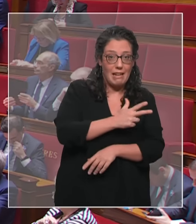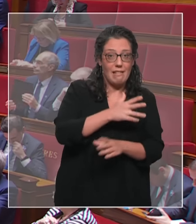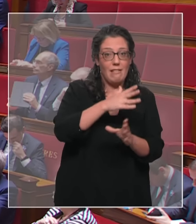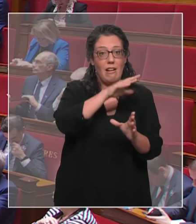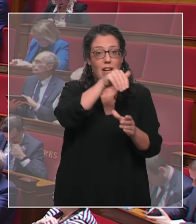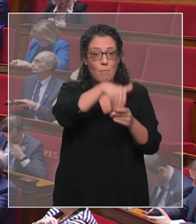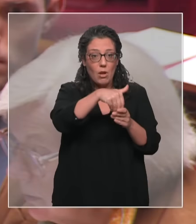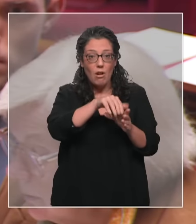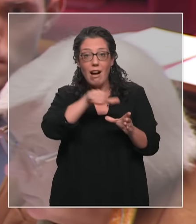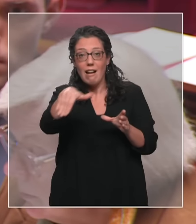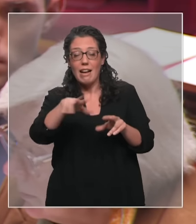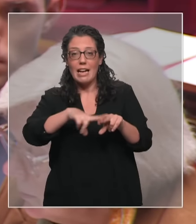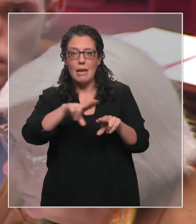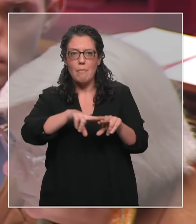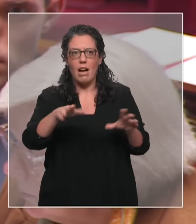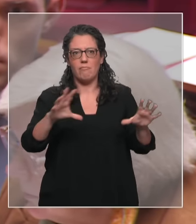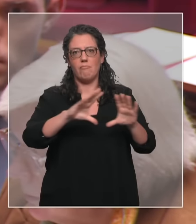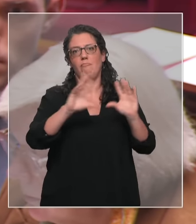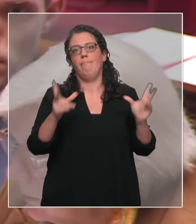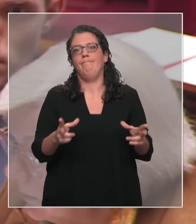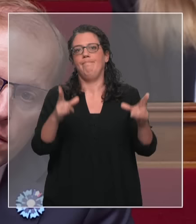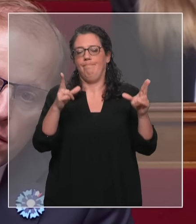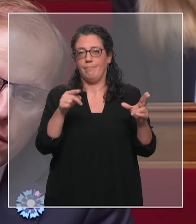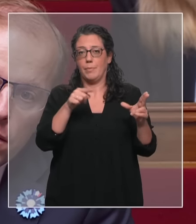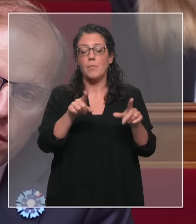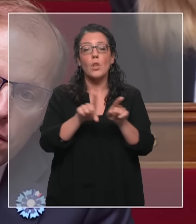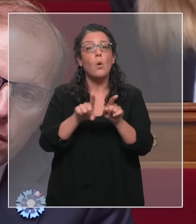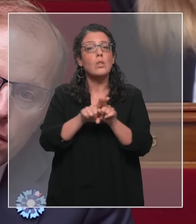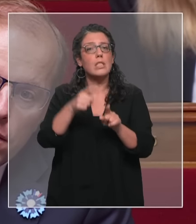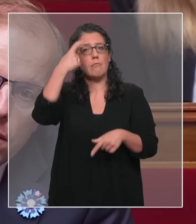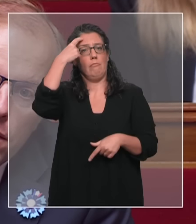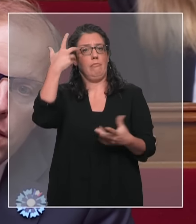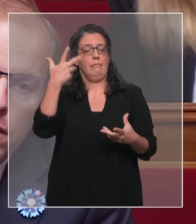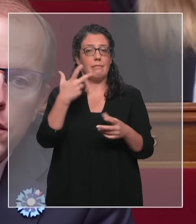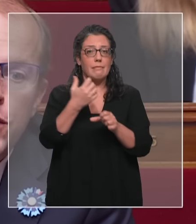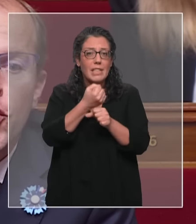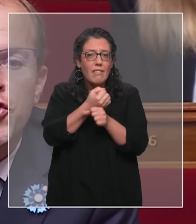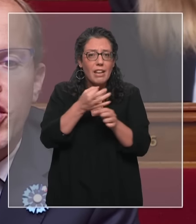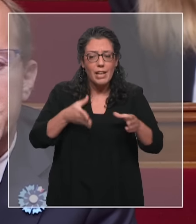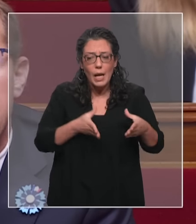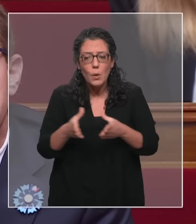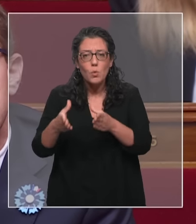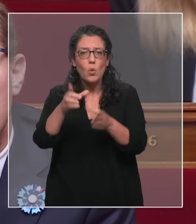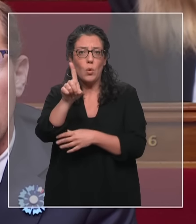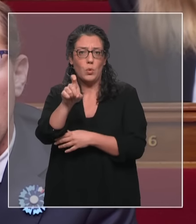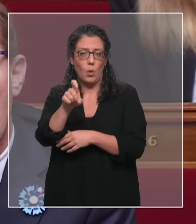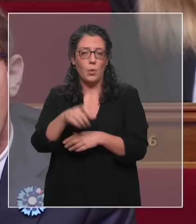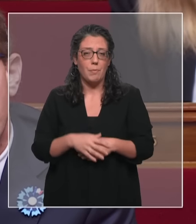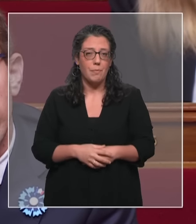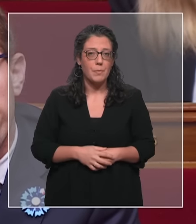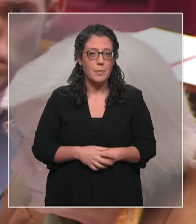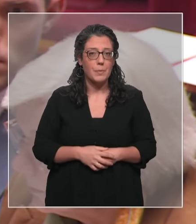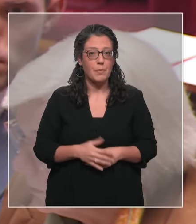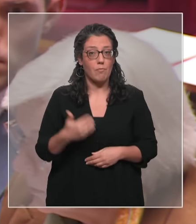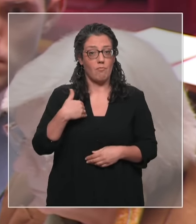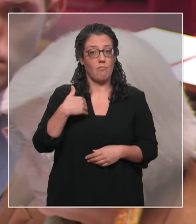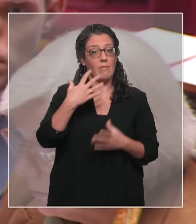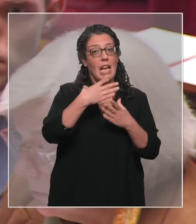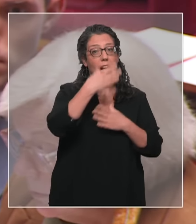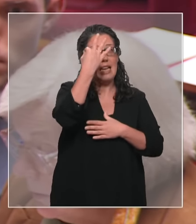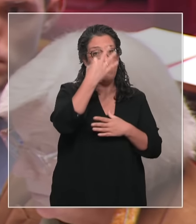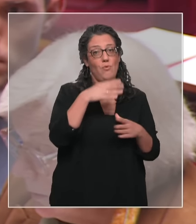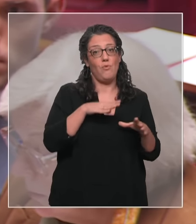aussi travailler spécifiquement sur les cours d'eau. Je l'ai fait, je l'ai vu en tant que élu du